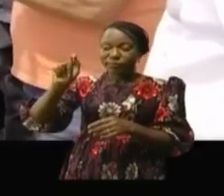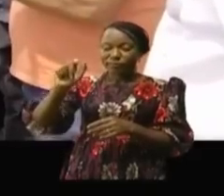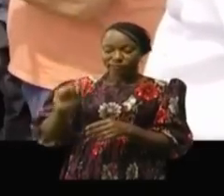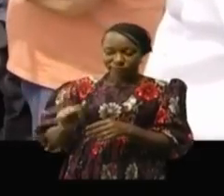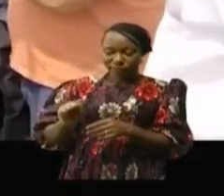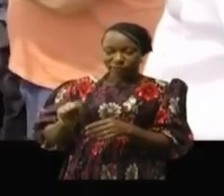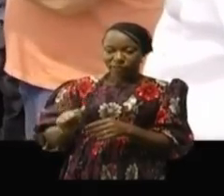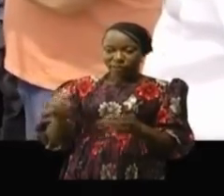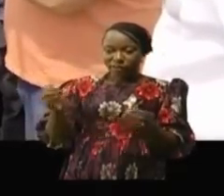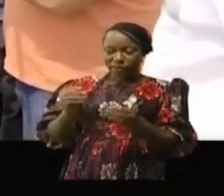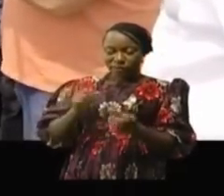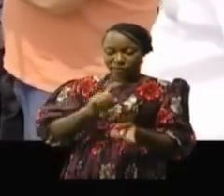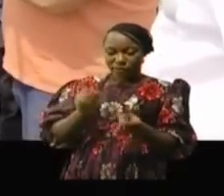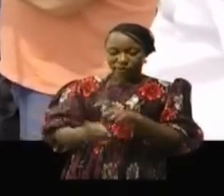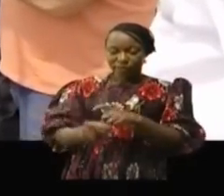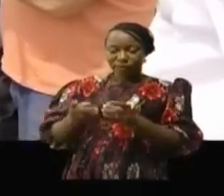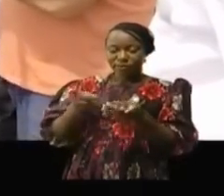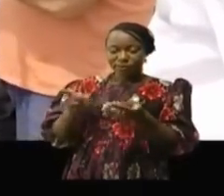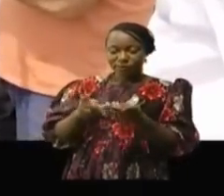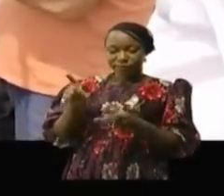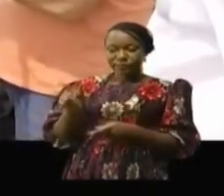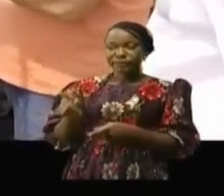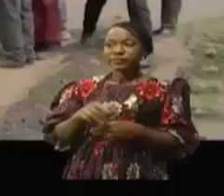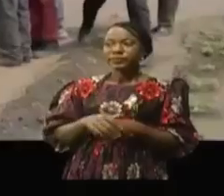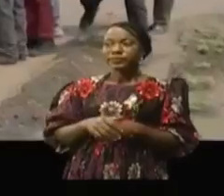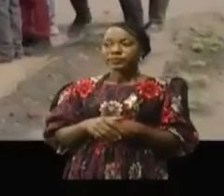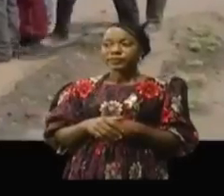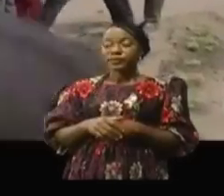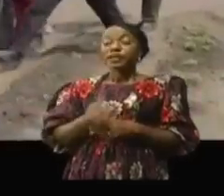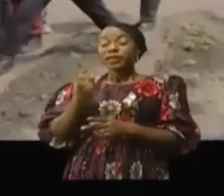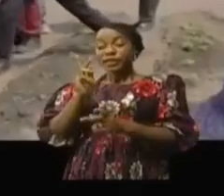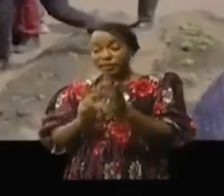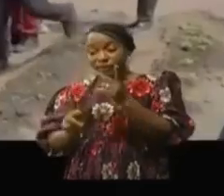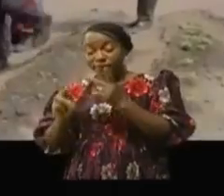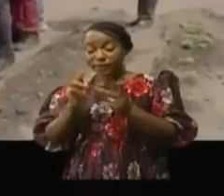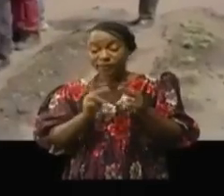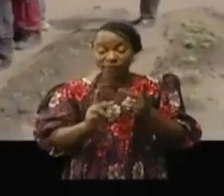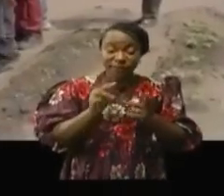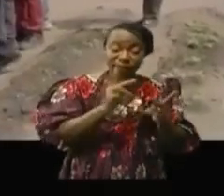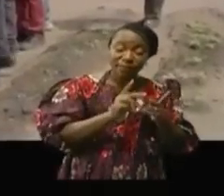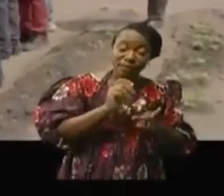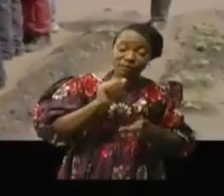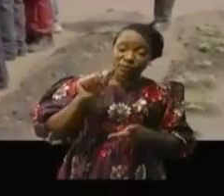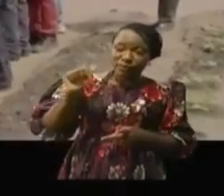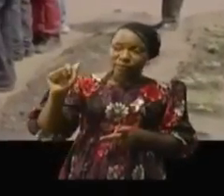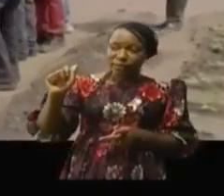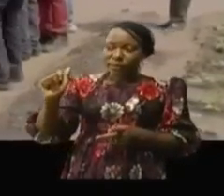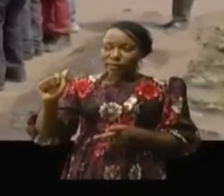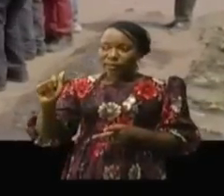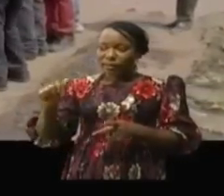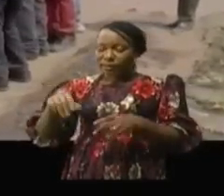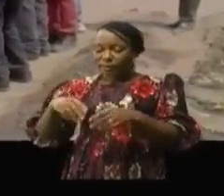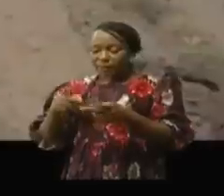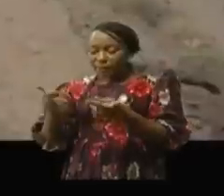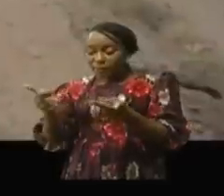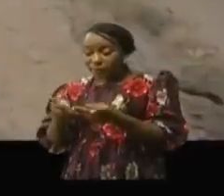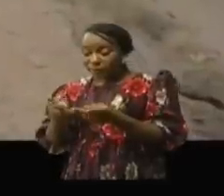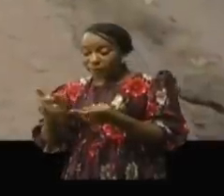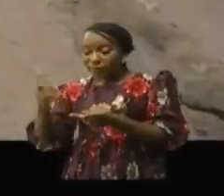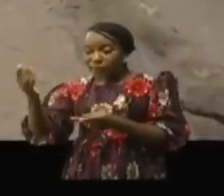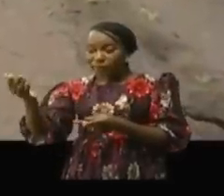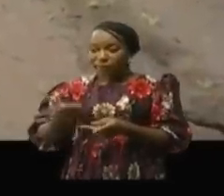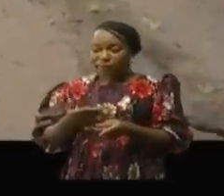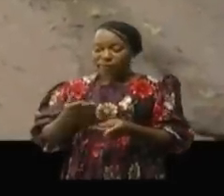en vue de l'amélioration du site agricole. Il a visité le champ sémencier de Mongata en cours d'installation qui a reçu d'un